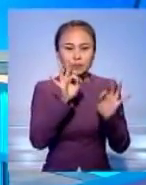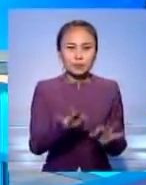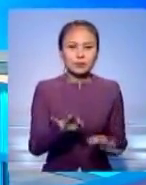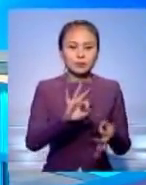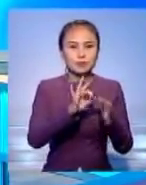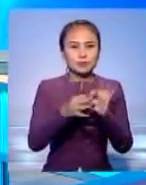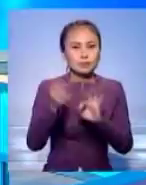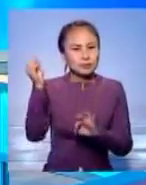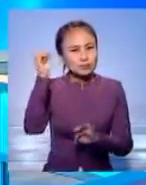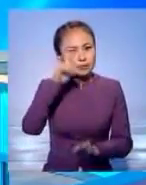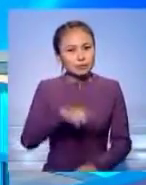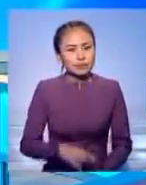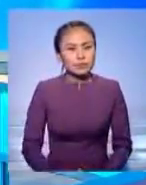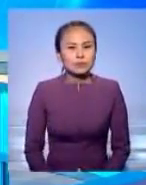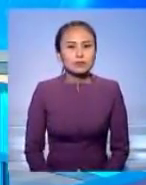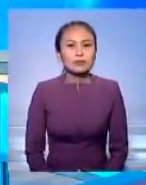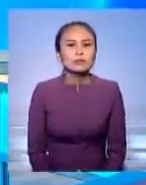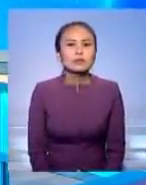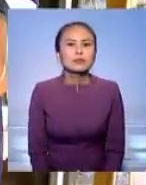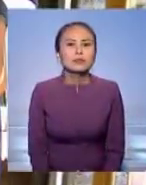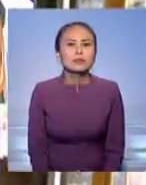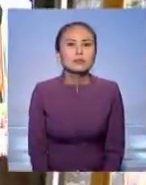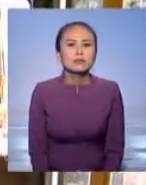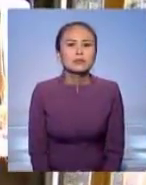өңірдегі тілшіміз танысып қайтты.